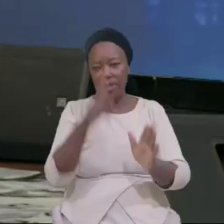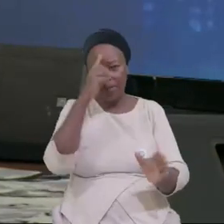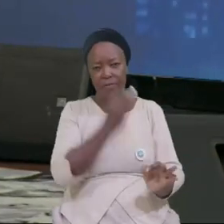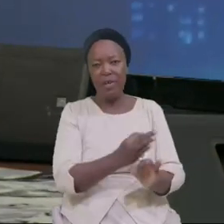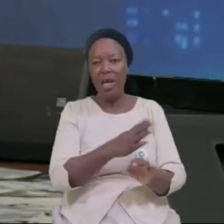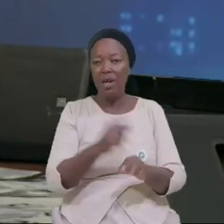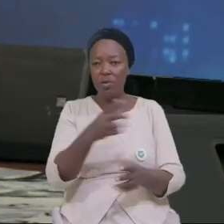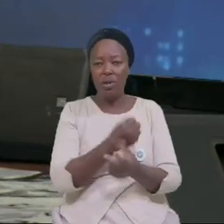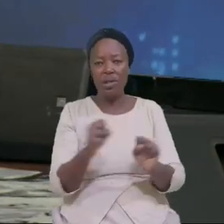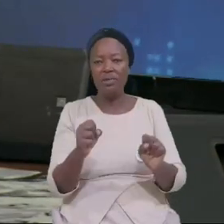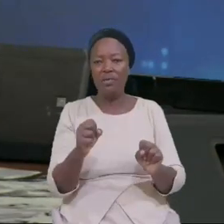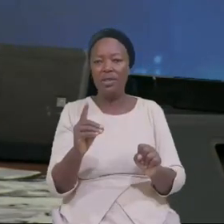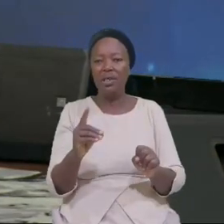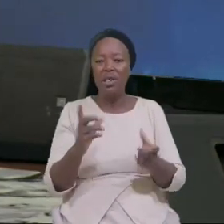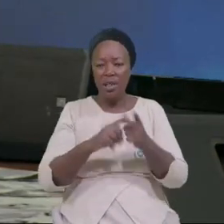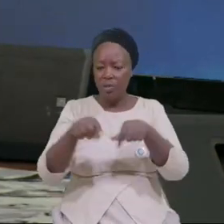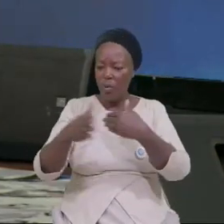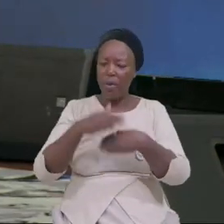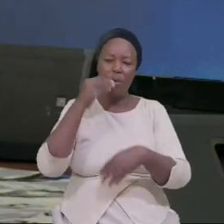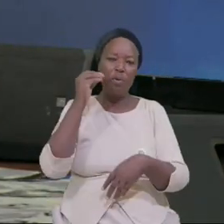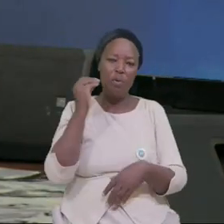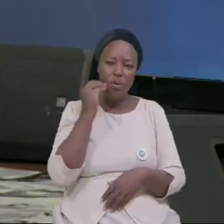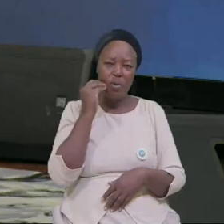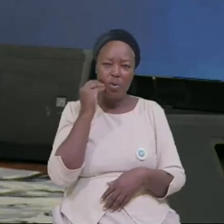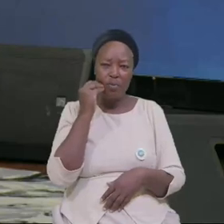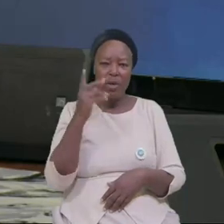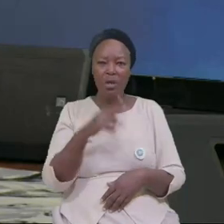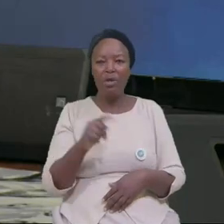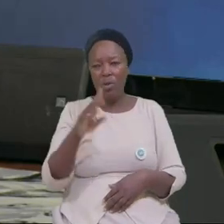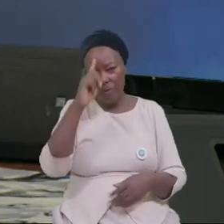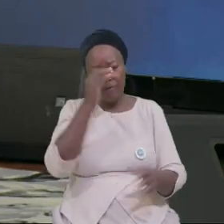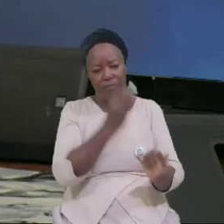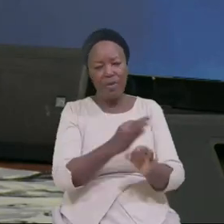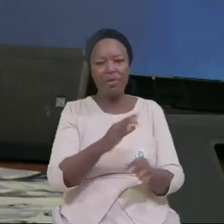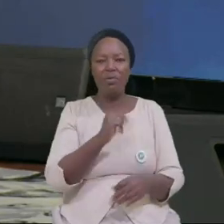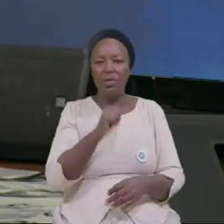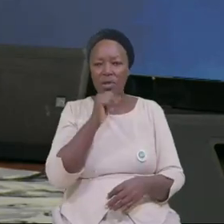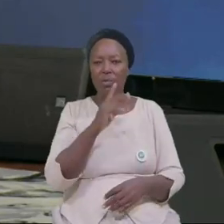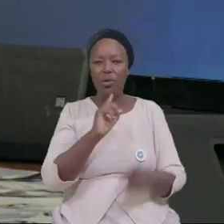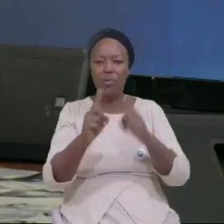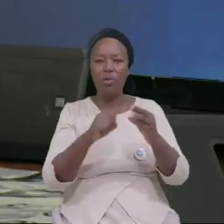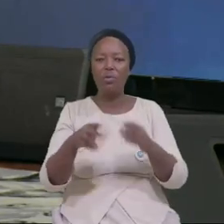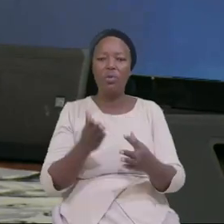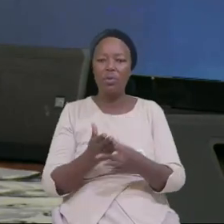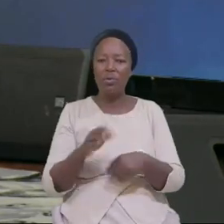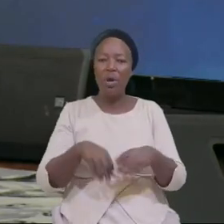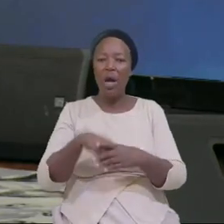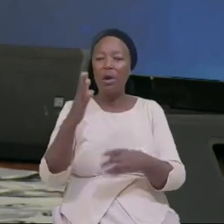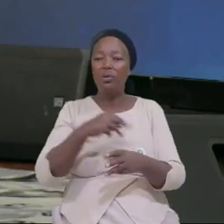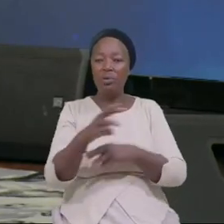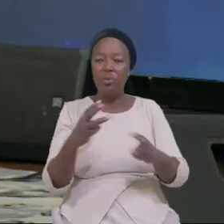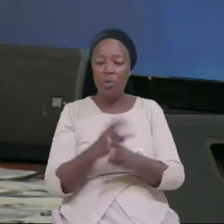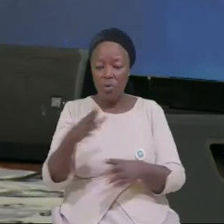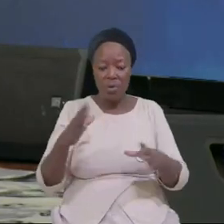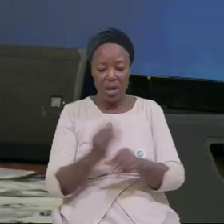sauvés. Vous repartirez à la maison avec la foi et elle sera renommée partout. Vous pouvez être